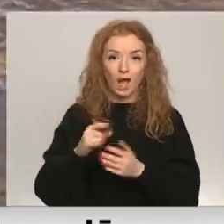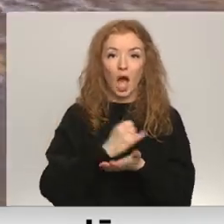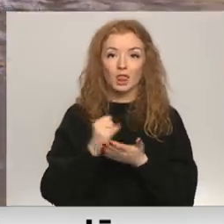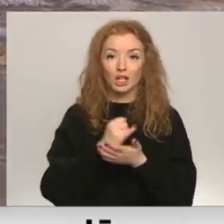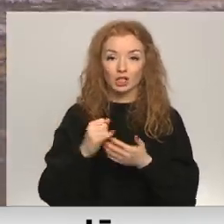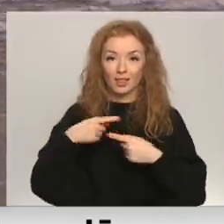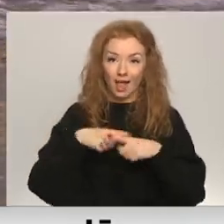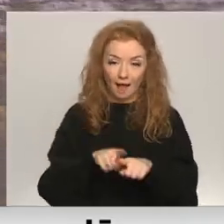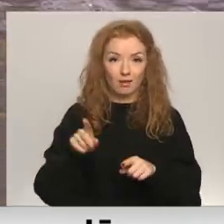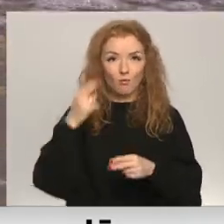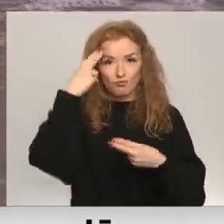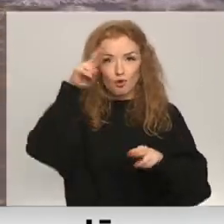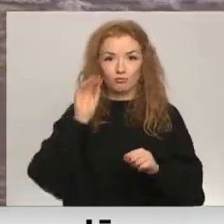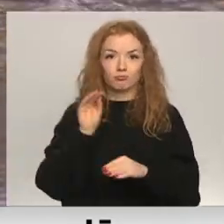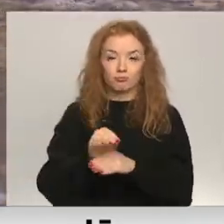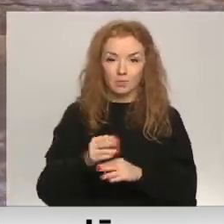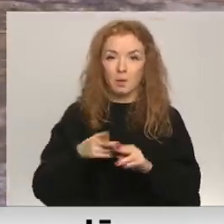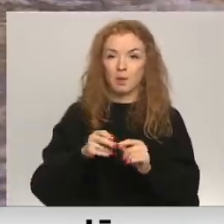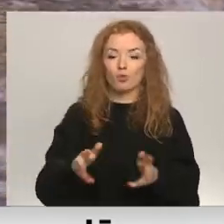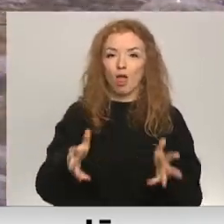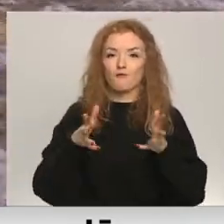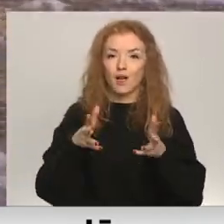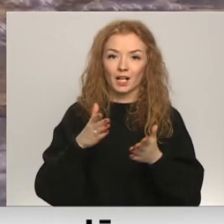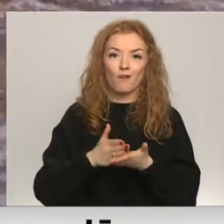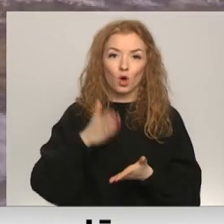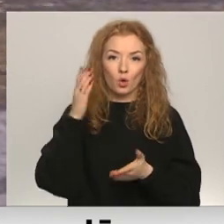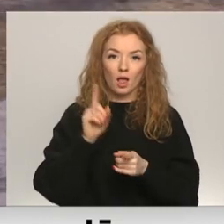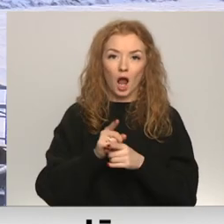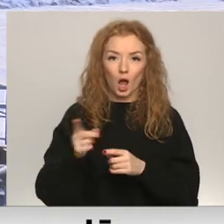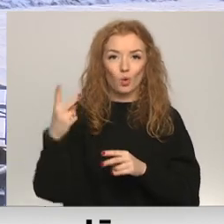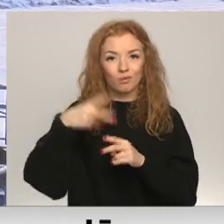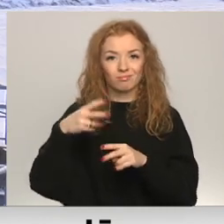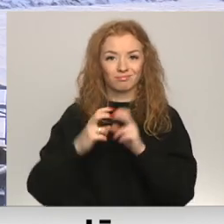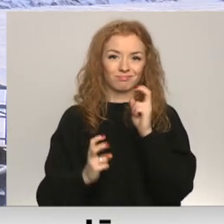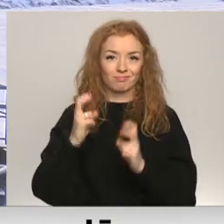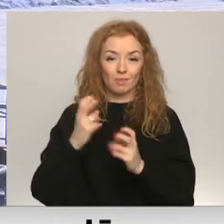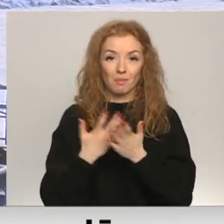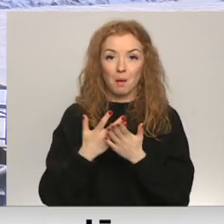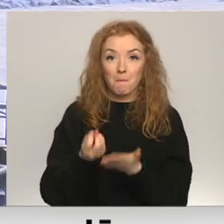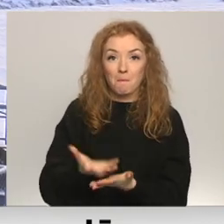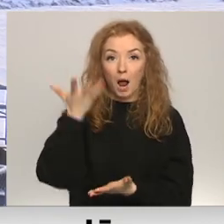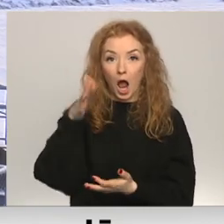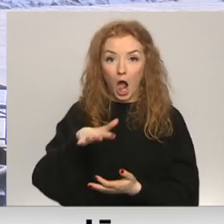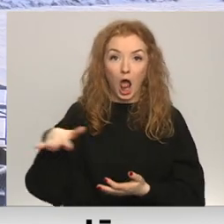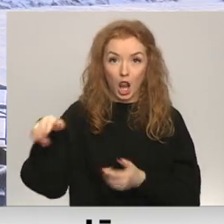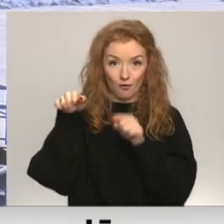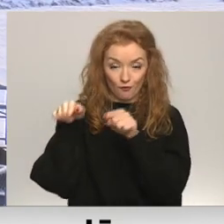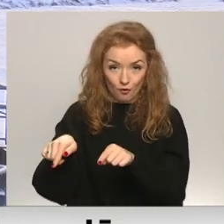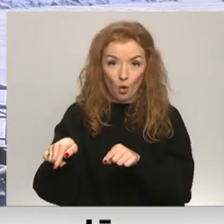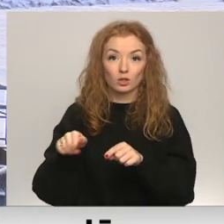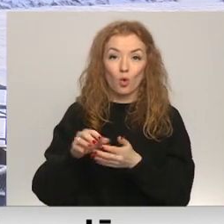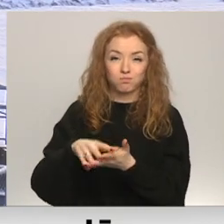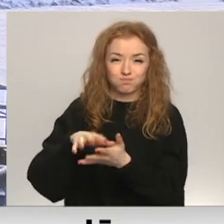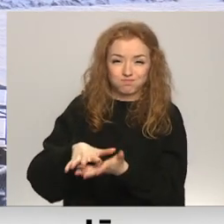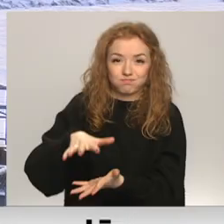tika modernizētas, līdz ar ko efektīvāk notiek arī dūņu pārstrāde. Piemēram, Balvos nostādinātās dūņas tiek